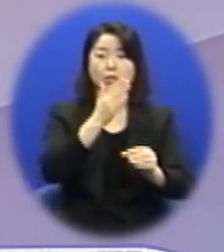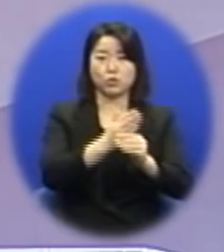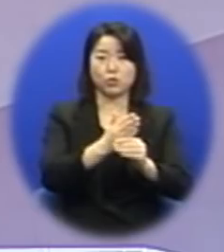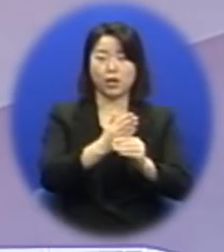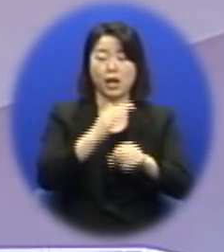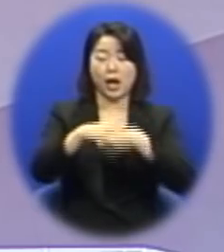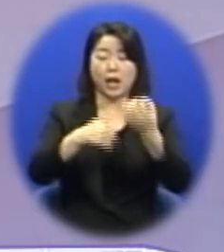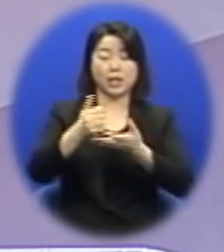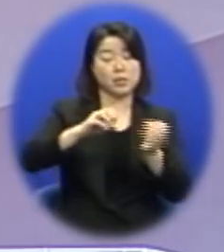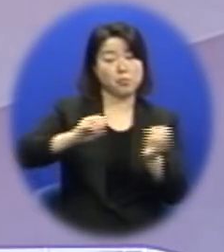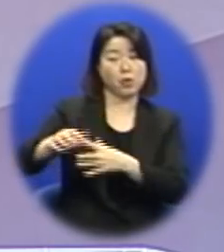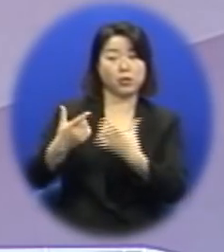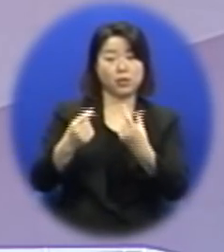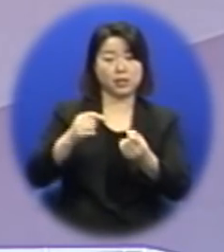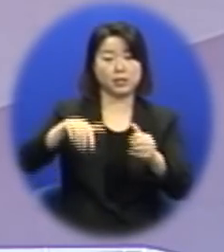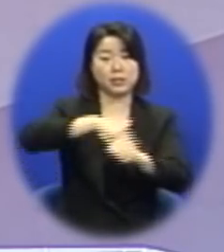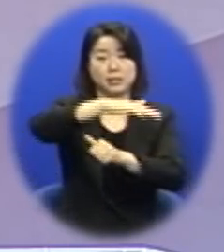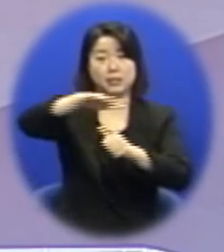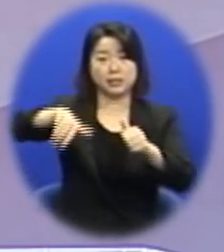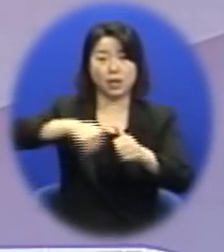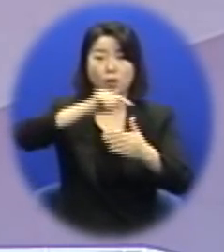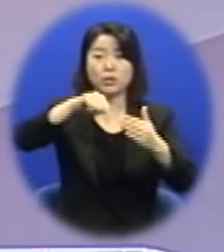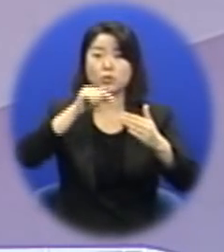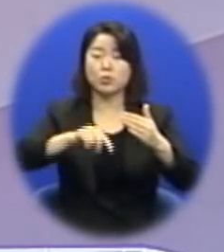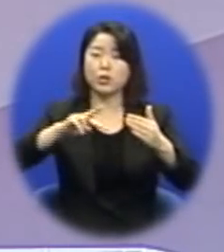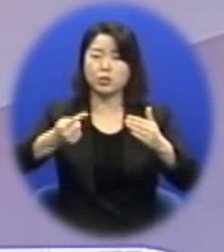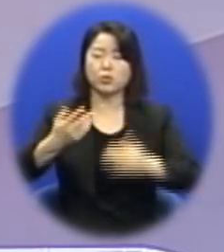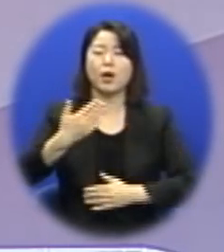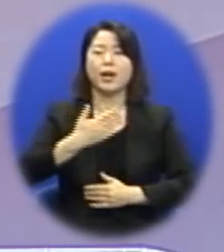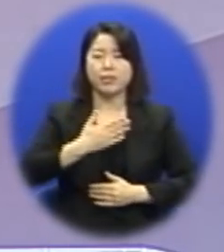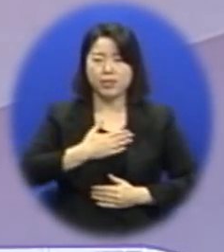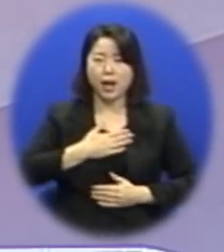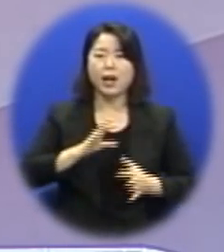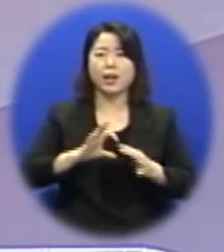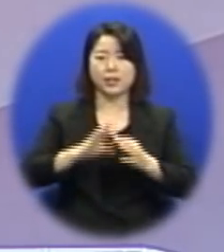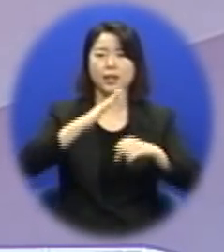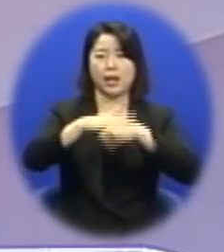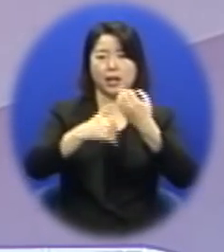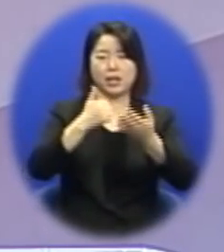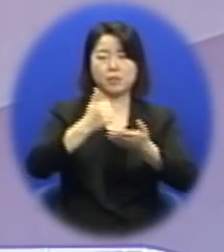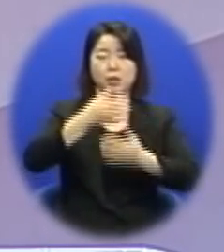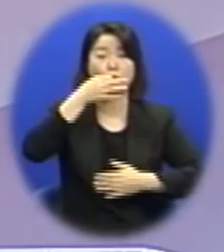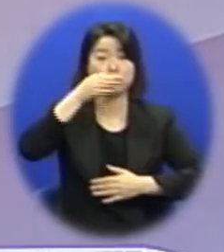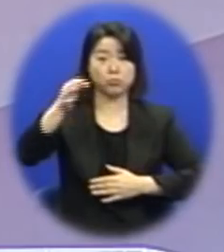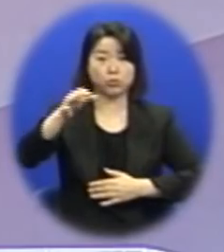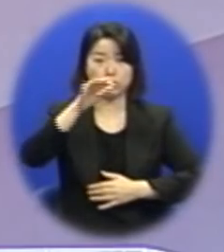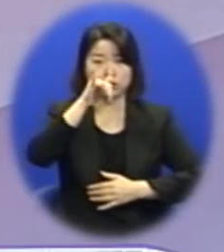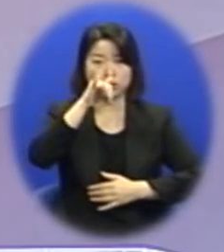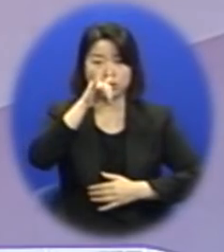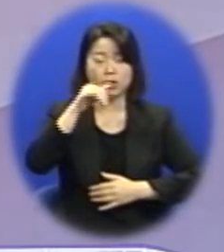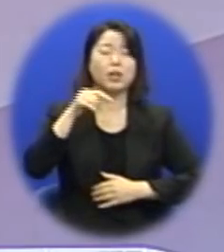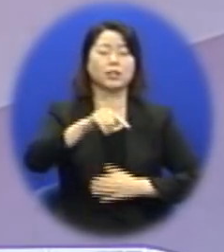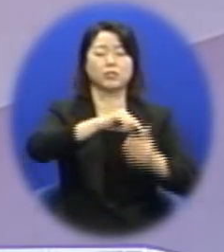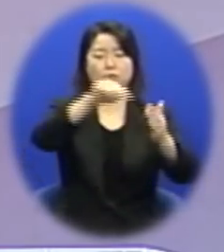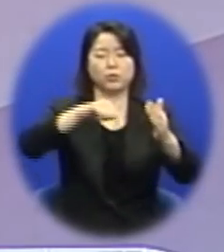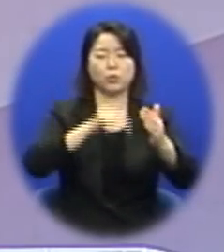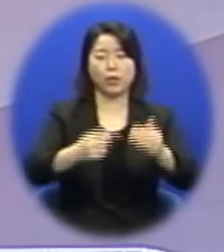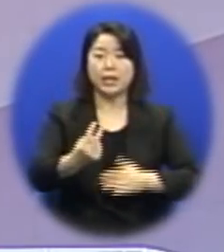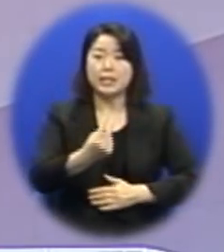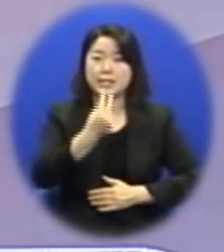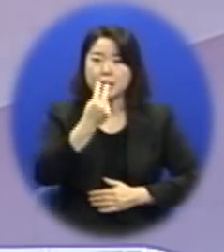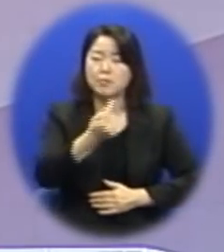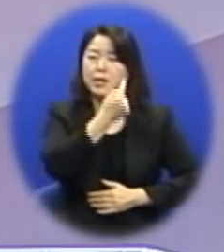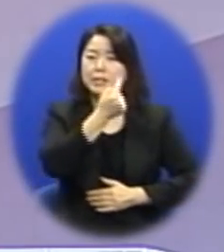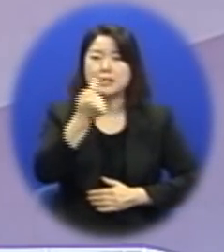버린 것 같은 상황에 그 속에서도 나의 하나님이라고 하셨어 그 속에 생명의